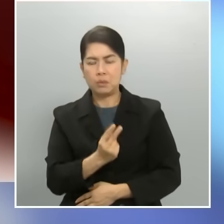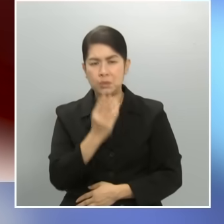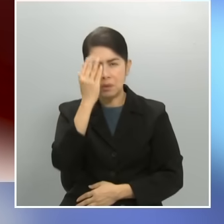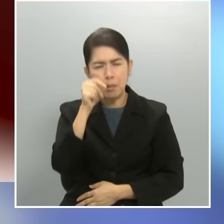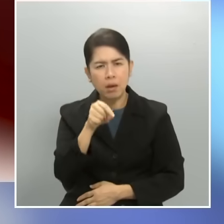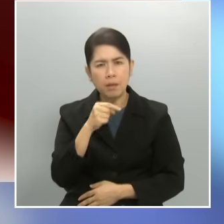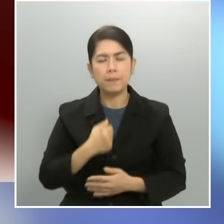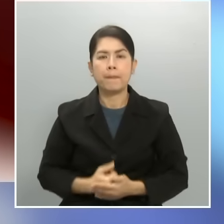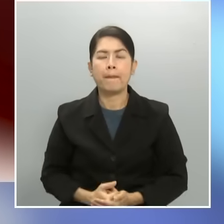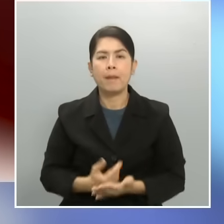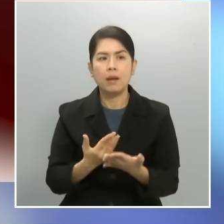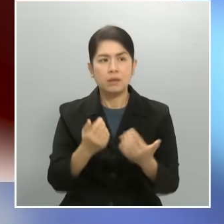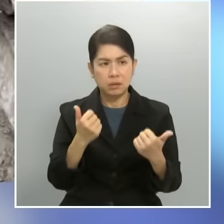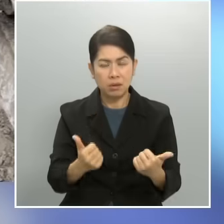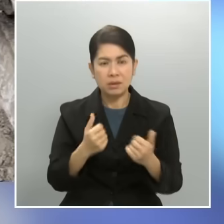เอ๊ะ